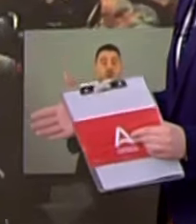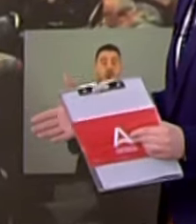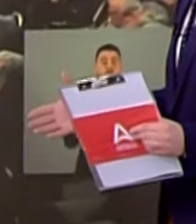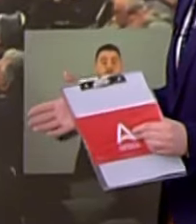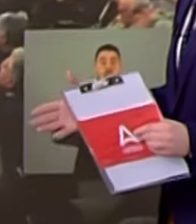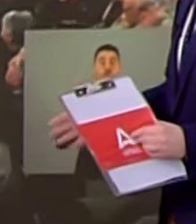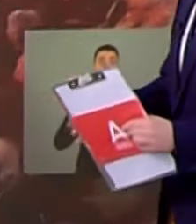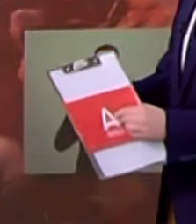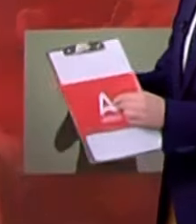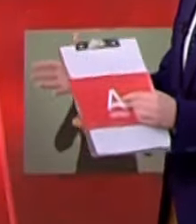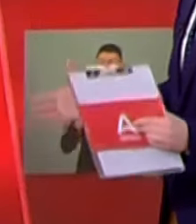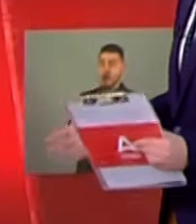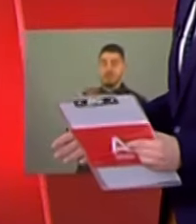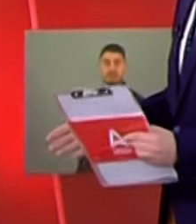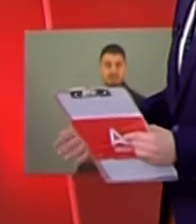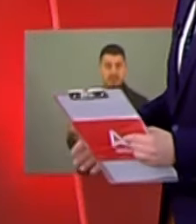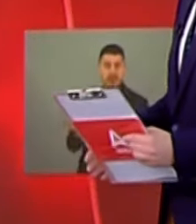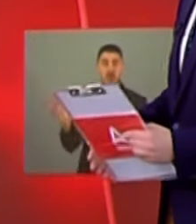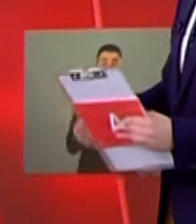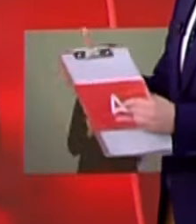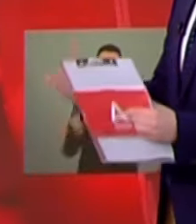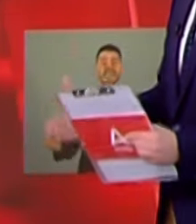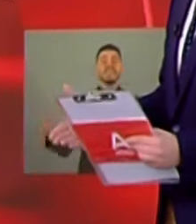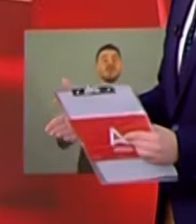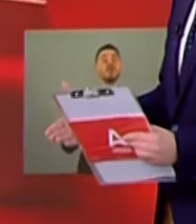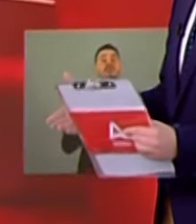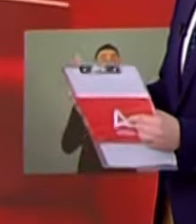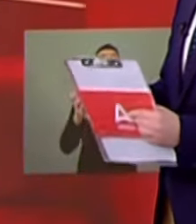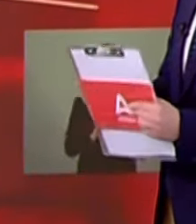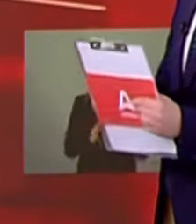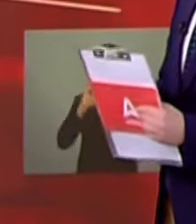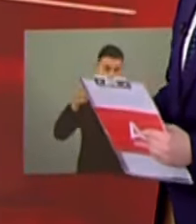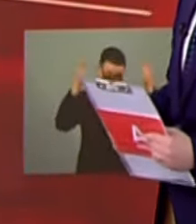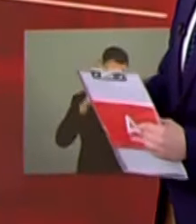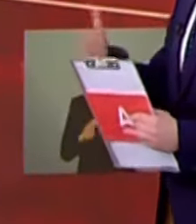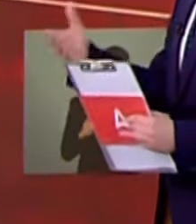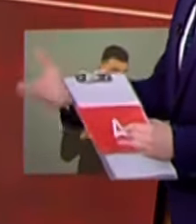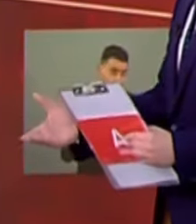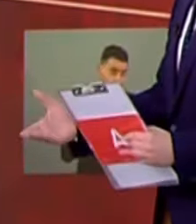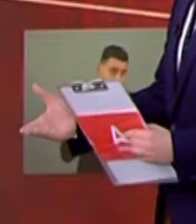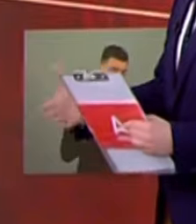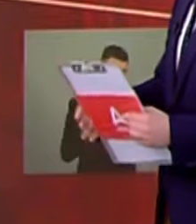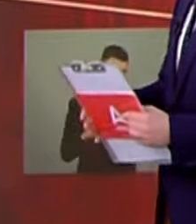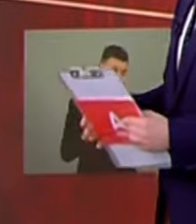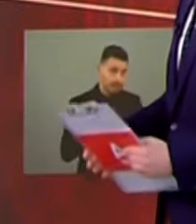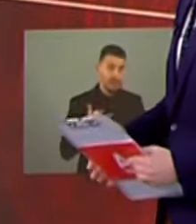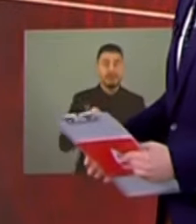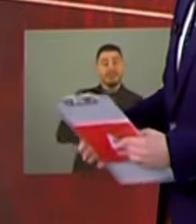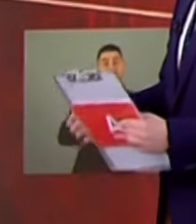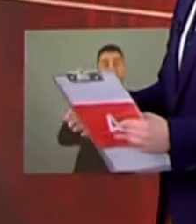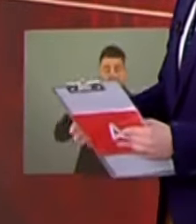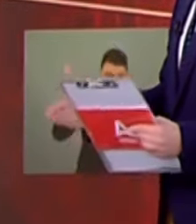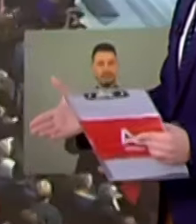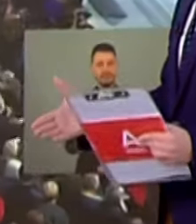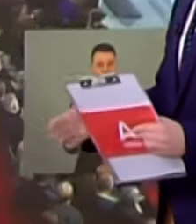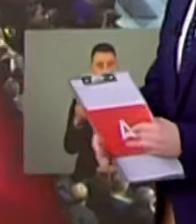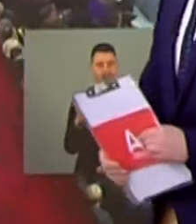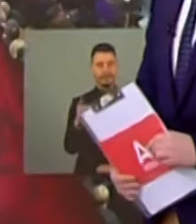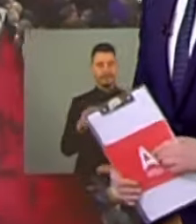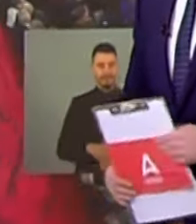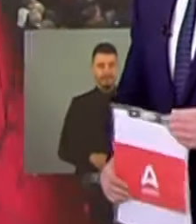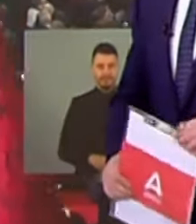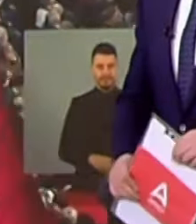όλες τις πλευρές, όλες οι απόψεις θα εκφραστούν, που θα συζητήσουμε μαζί τους πώς εκτιμούν οι ίδιοι την επόμενη μέρα και πώς βλέπουν και τα όσα έλαβαν